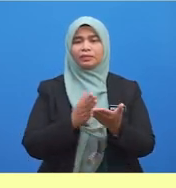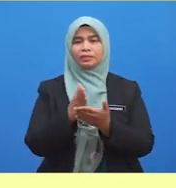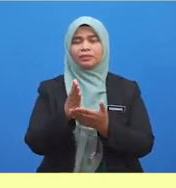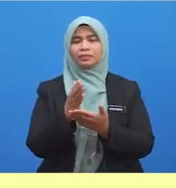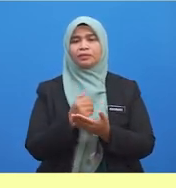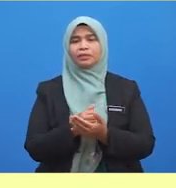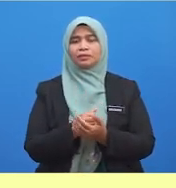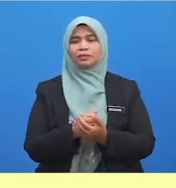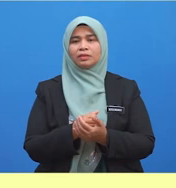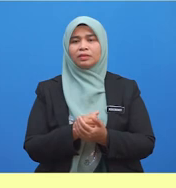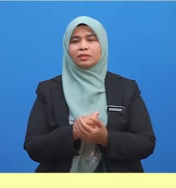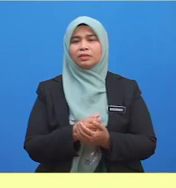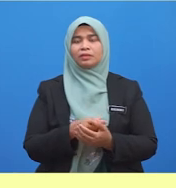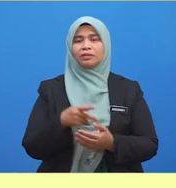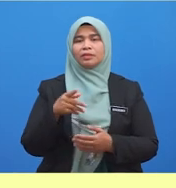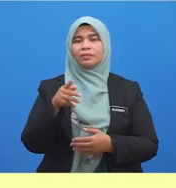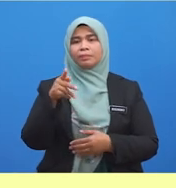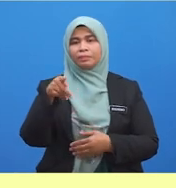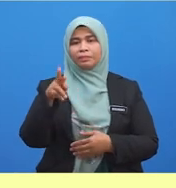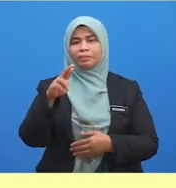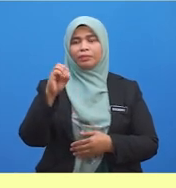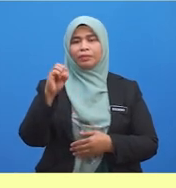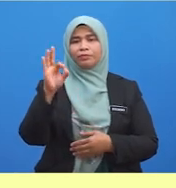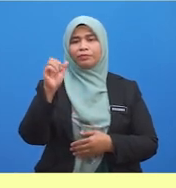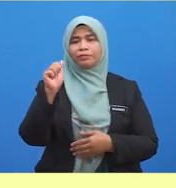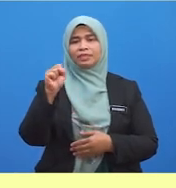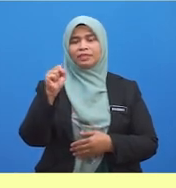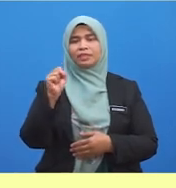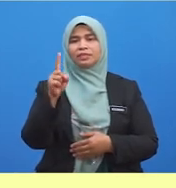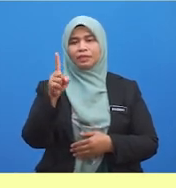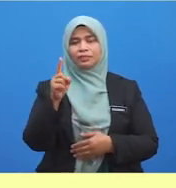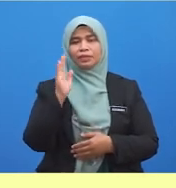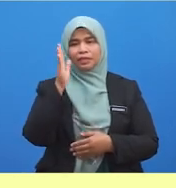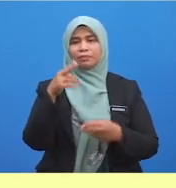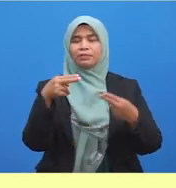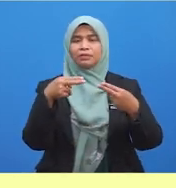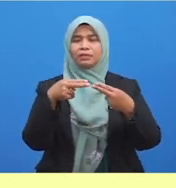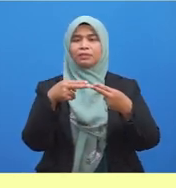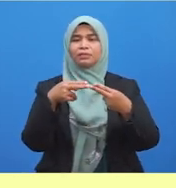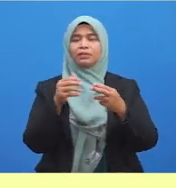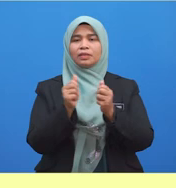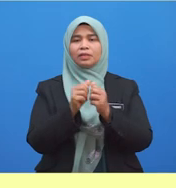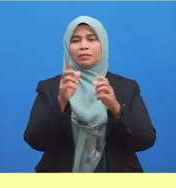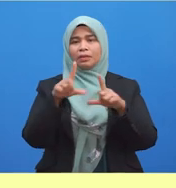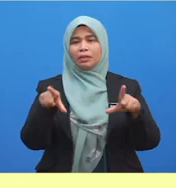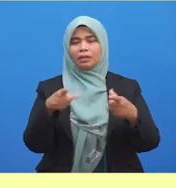Seterusnya, profasa 1 akan bersambung dengan